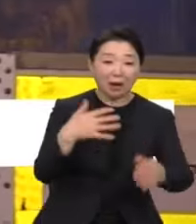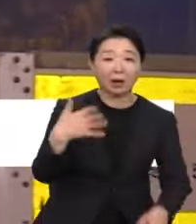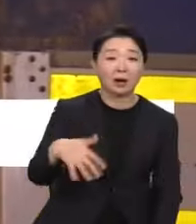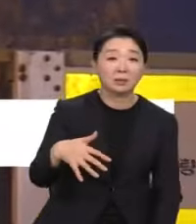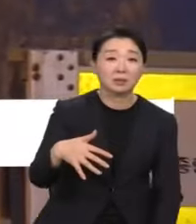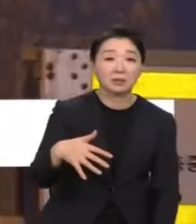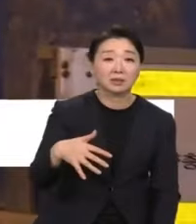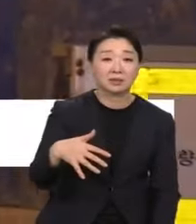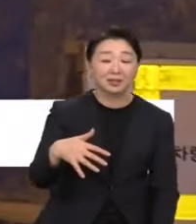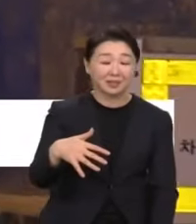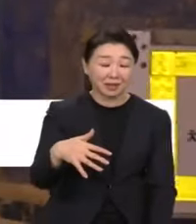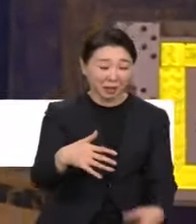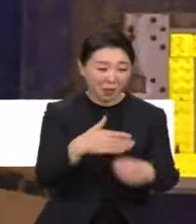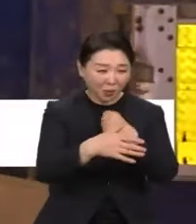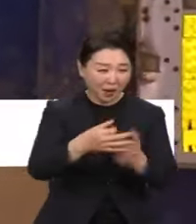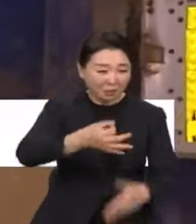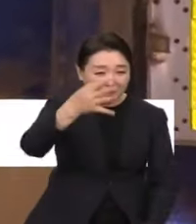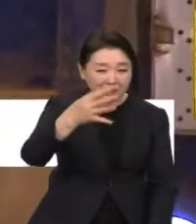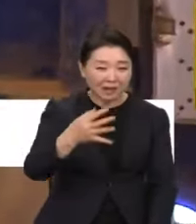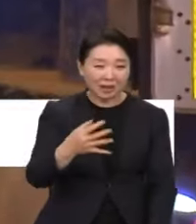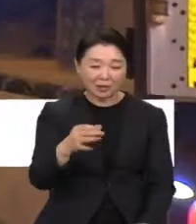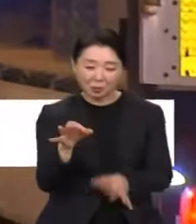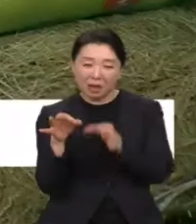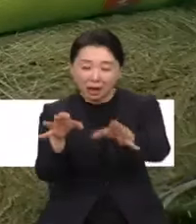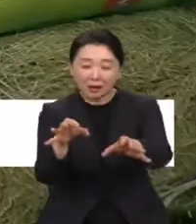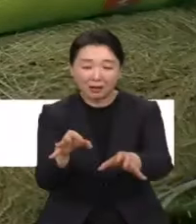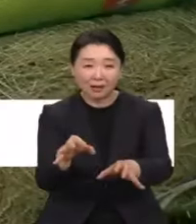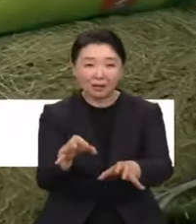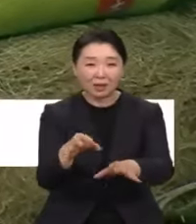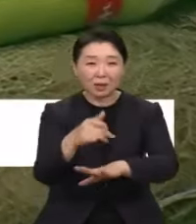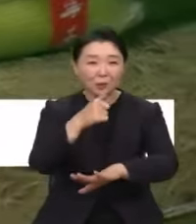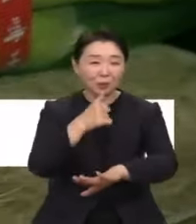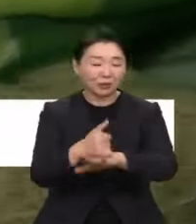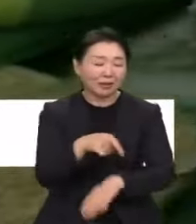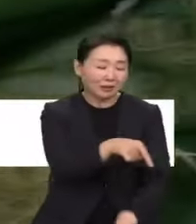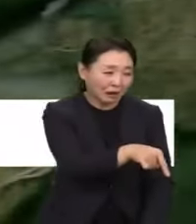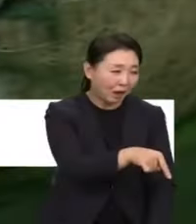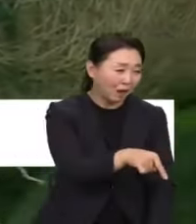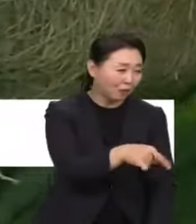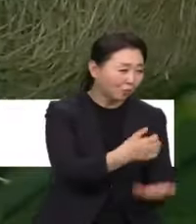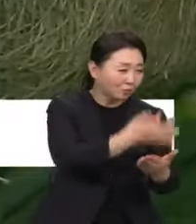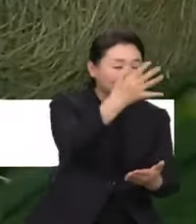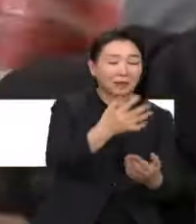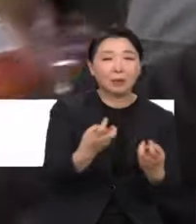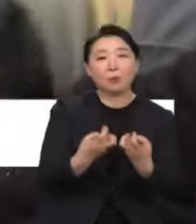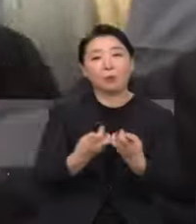두드러지는 품목만 잡다가 다른 품목은 놓치는 두덕지 잡기식 물가